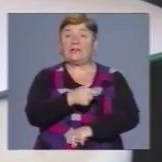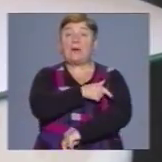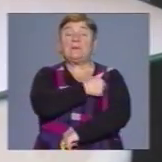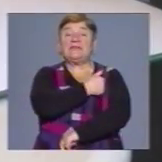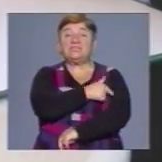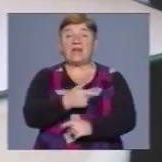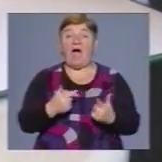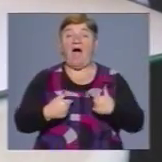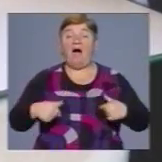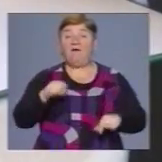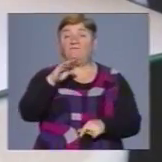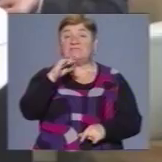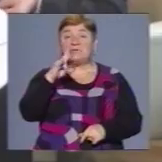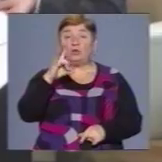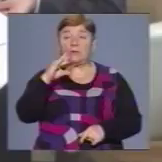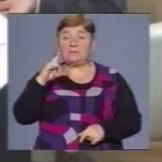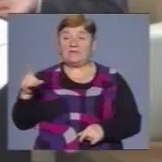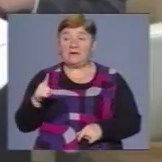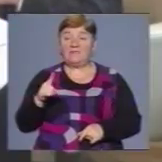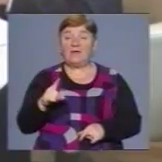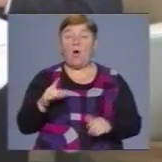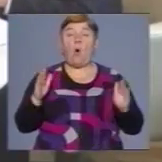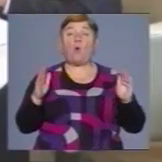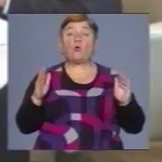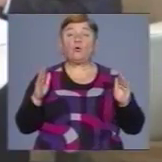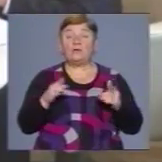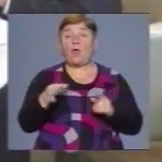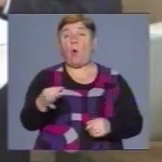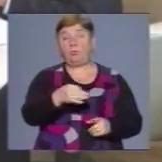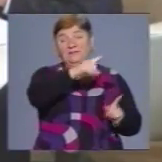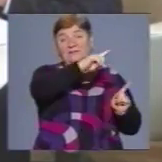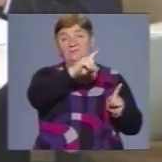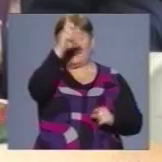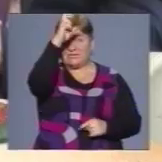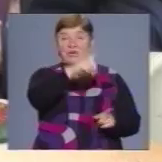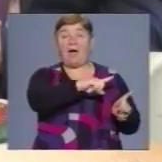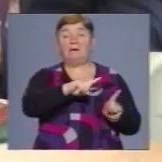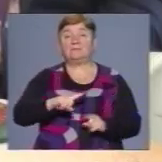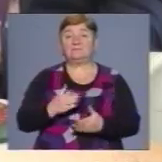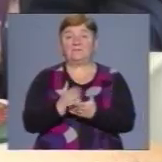об'єднання «Фтизіатрія» та Департамент охорони здоров'я Закарпатської облдержадміністрації.